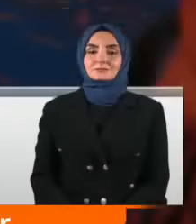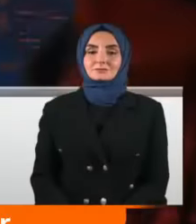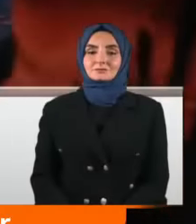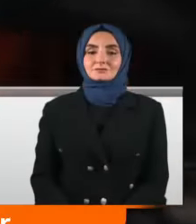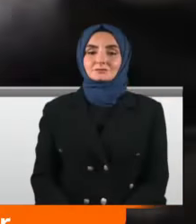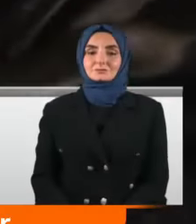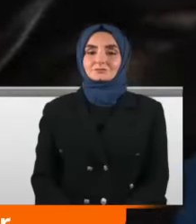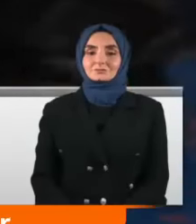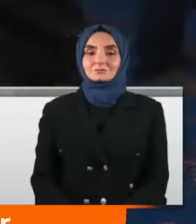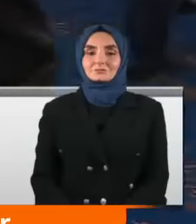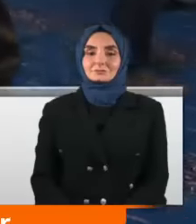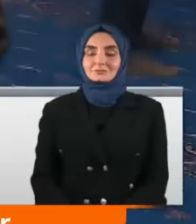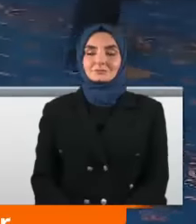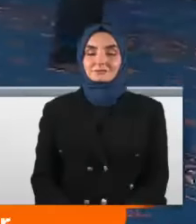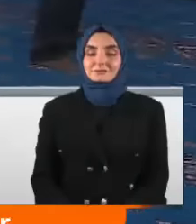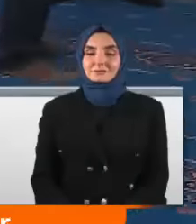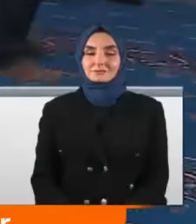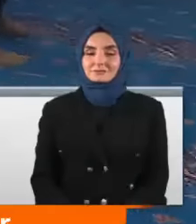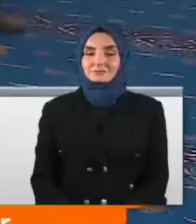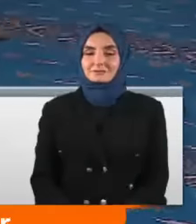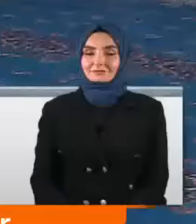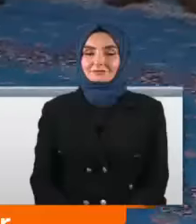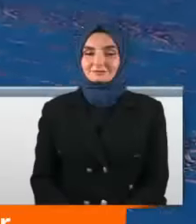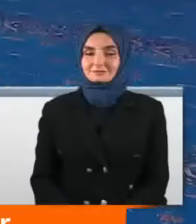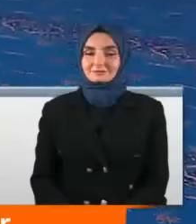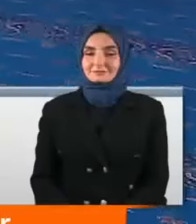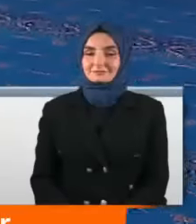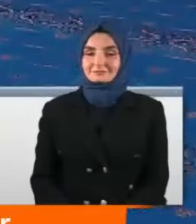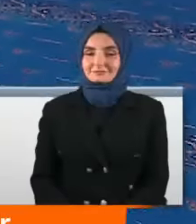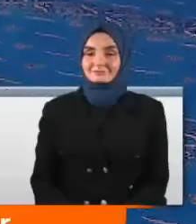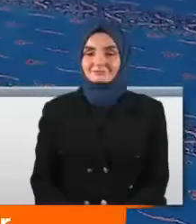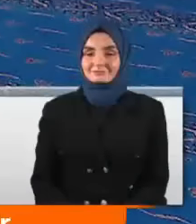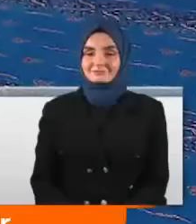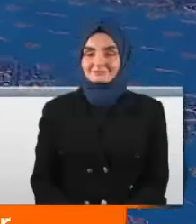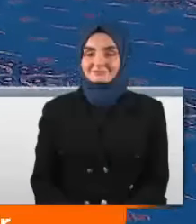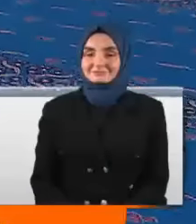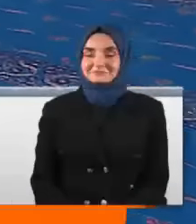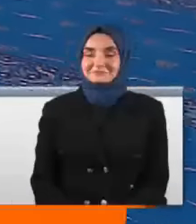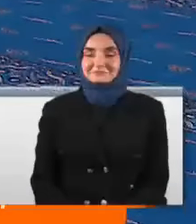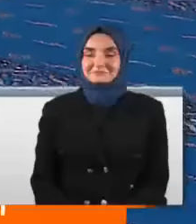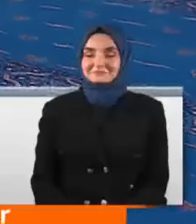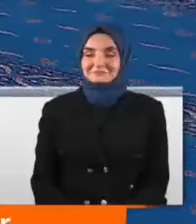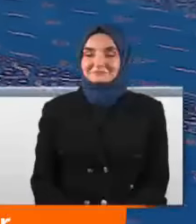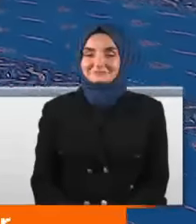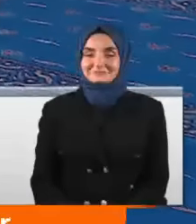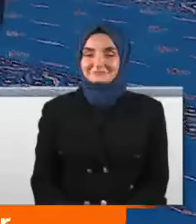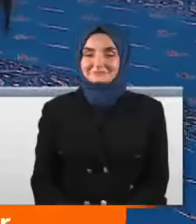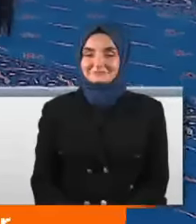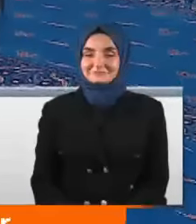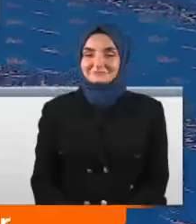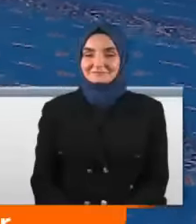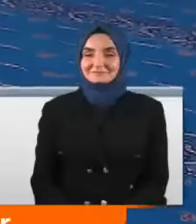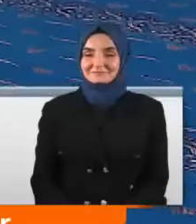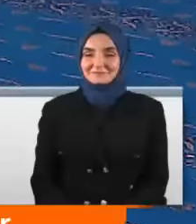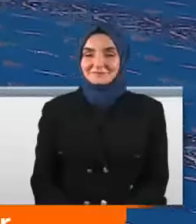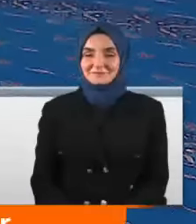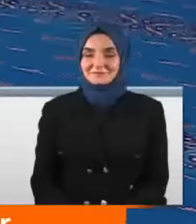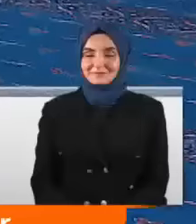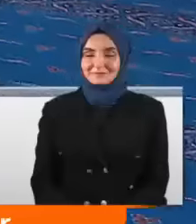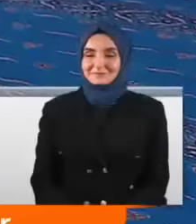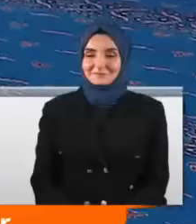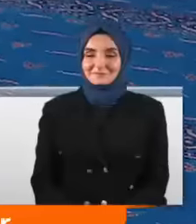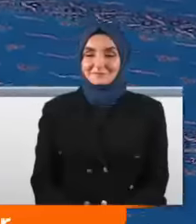evi. Evde temizlik yapıyor musunuz? Evde hanım var. Hanım sizi izleyecek, diyecek ki camiyi temizliyorsun, evi niye temizlemiyorsun?